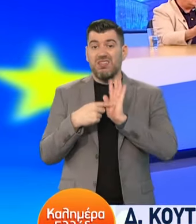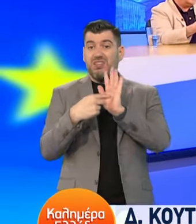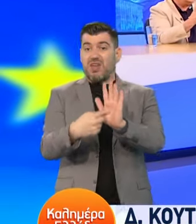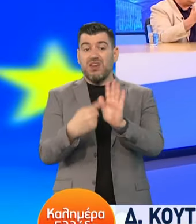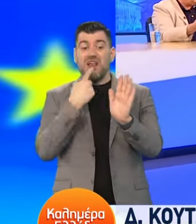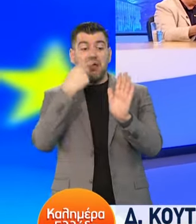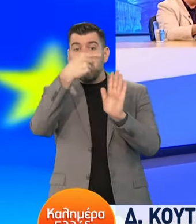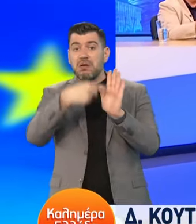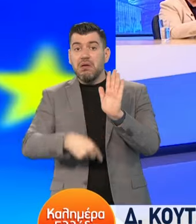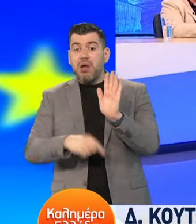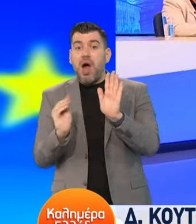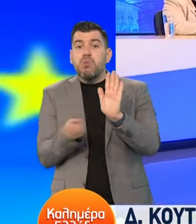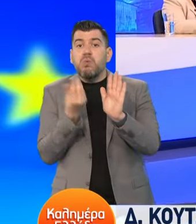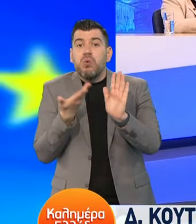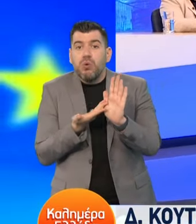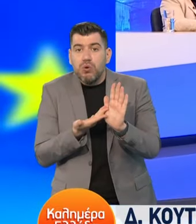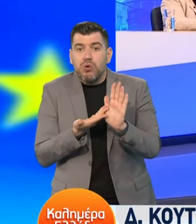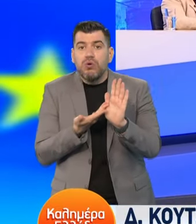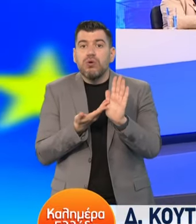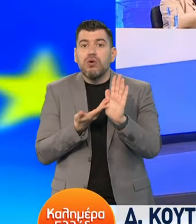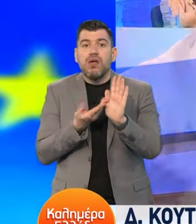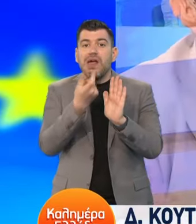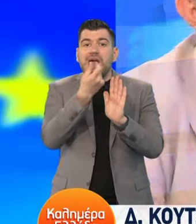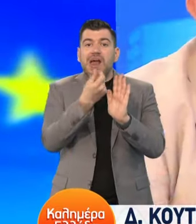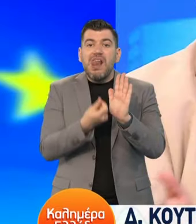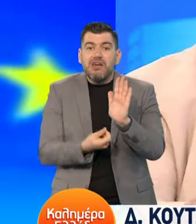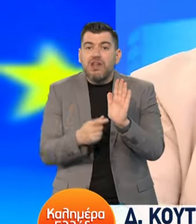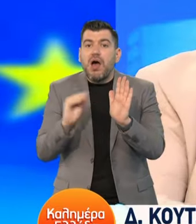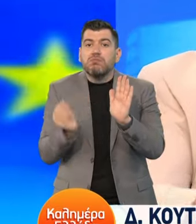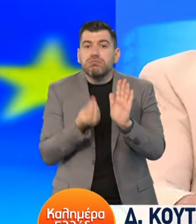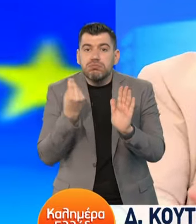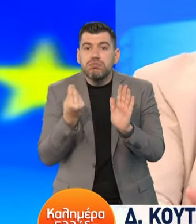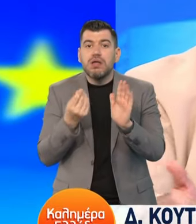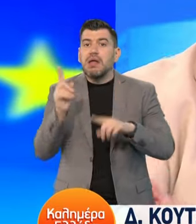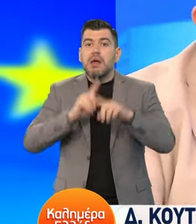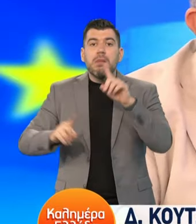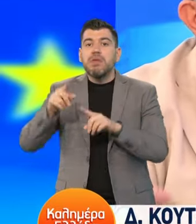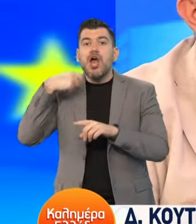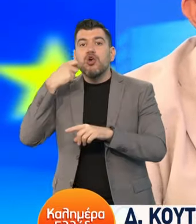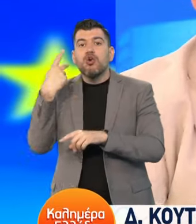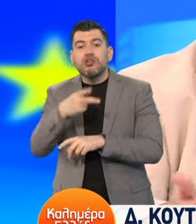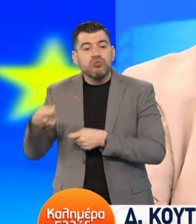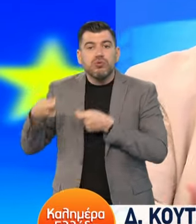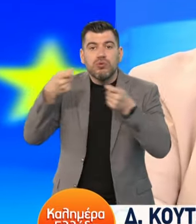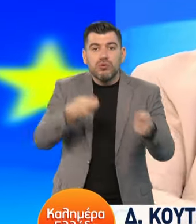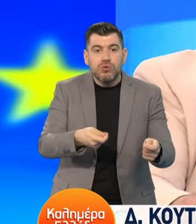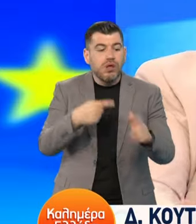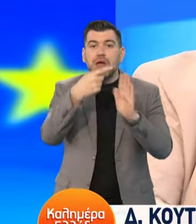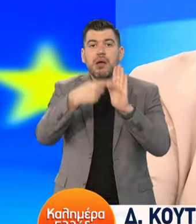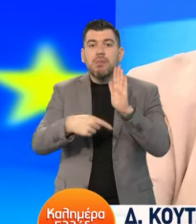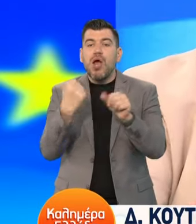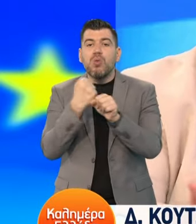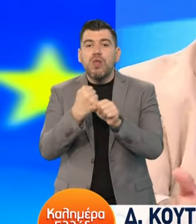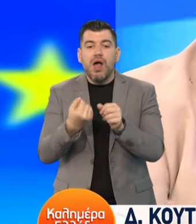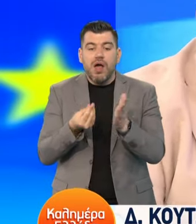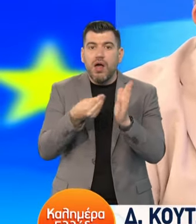τα πήρε, από πού είναι, ποια ακριβώς είναι από γονική παροχή, ποια ακριβώς είναι από τη δουλειά του και ποια δουλειά έκανε και πώς είχε τέτοιο